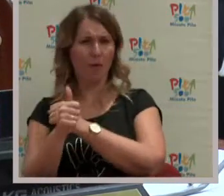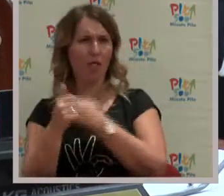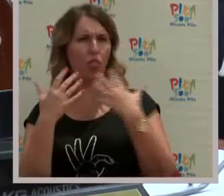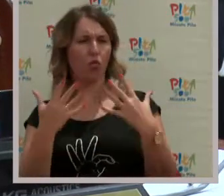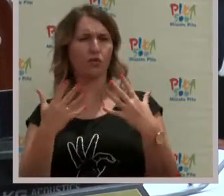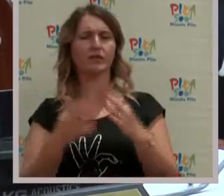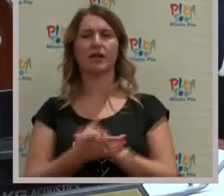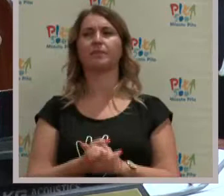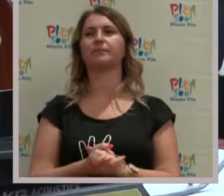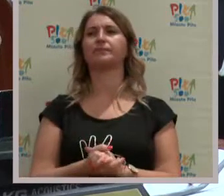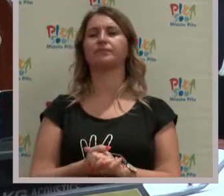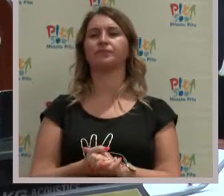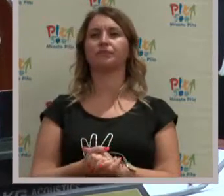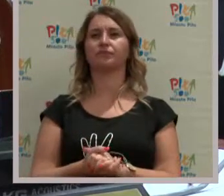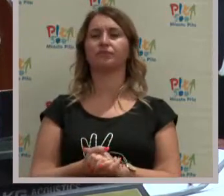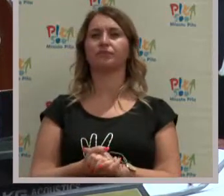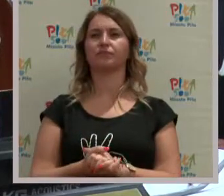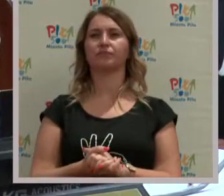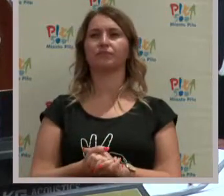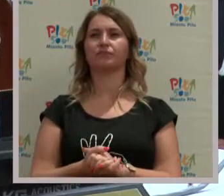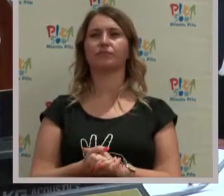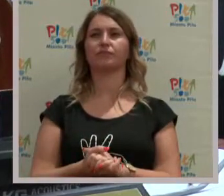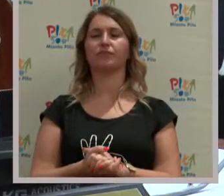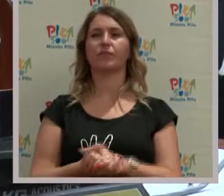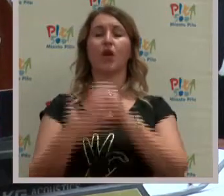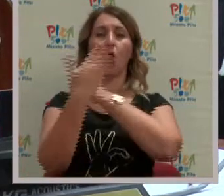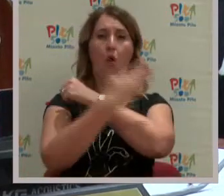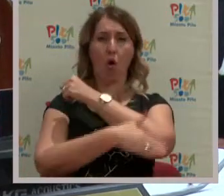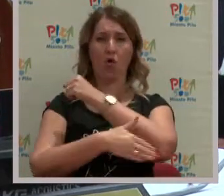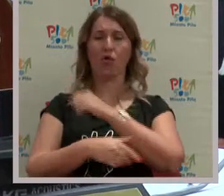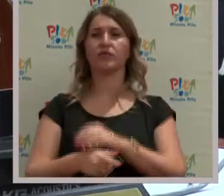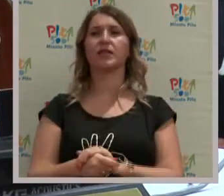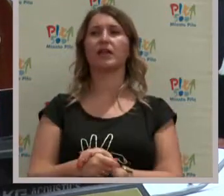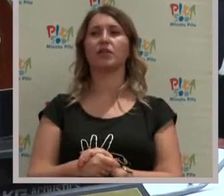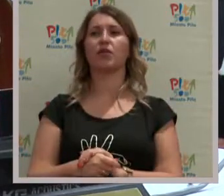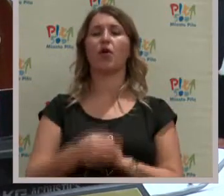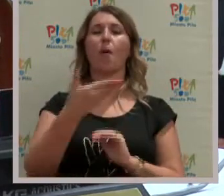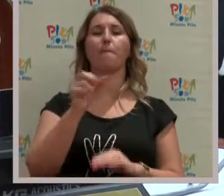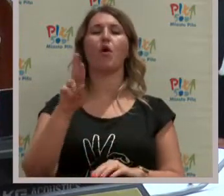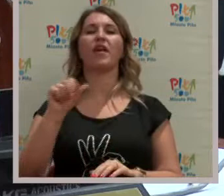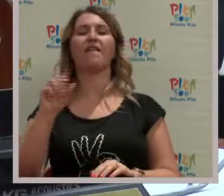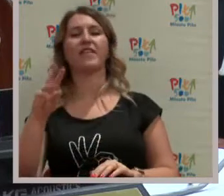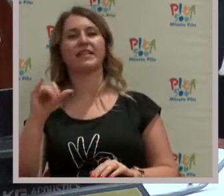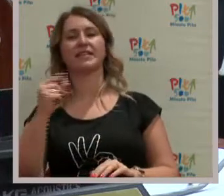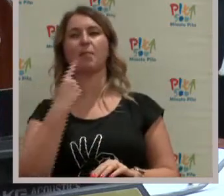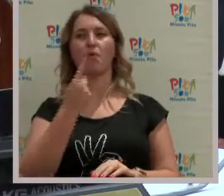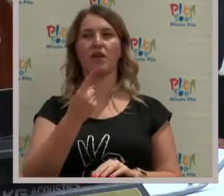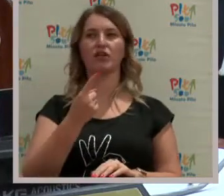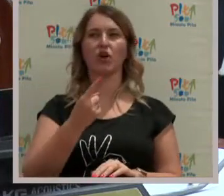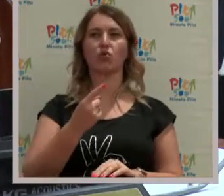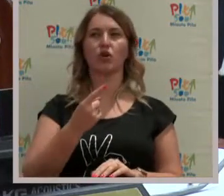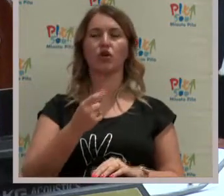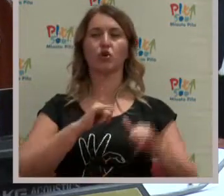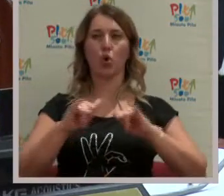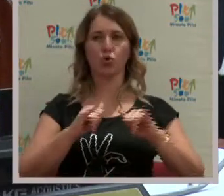słyszymy w ostatnich dniach od Pana Premiera Morawieckiego rząd uruchamia znaczące środki